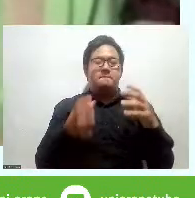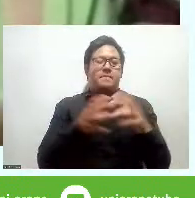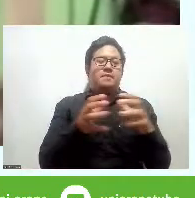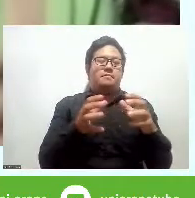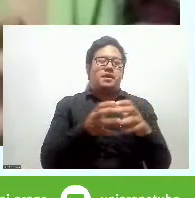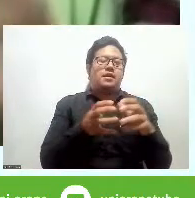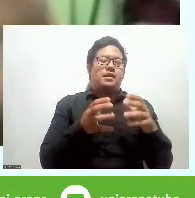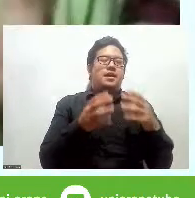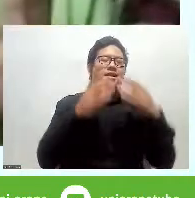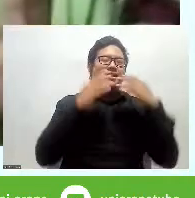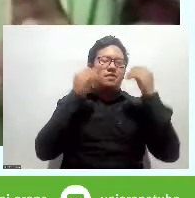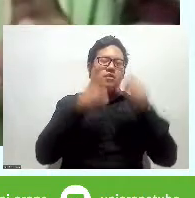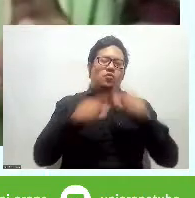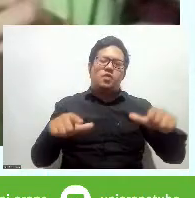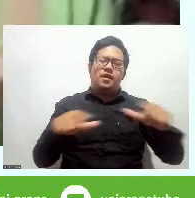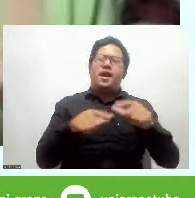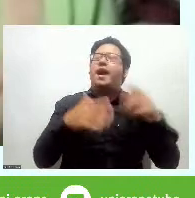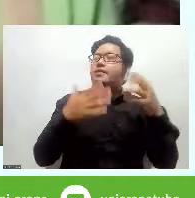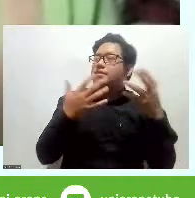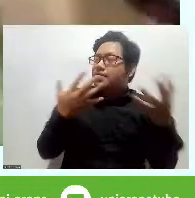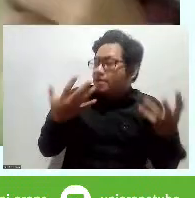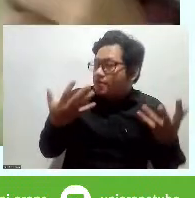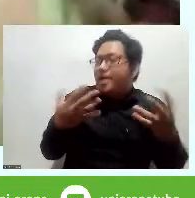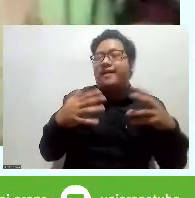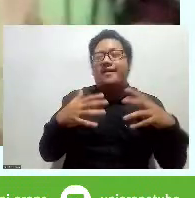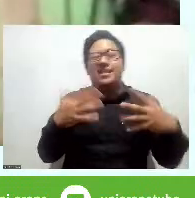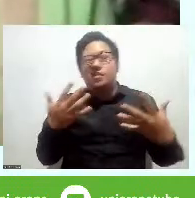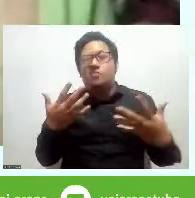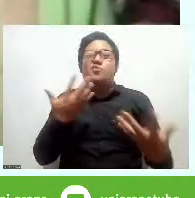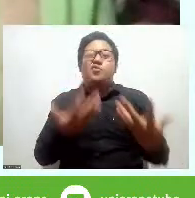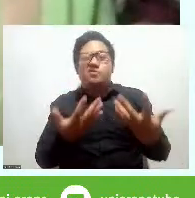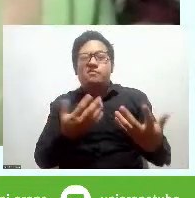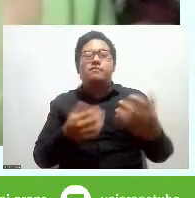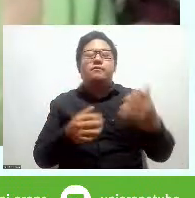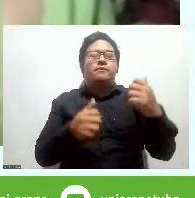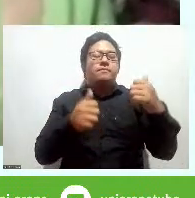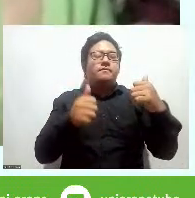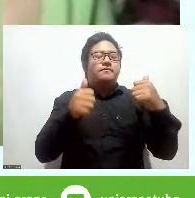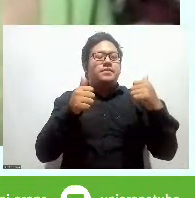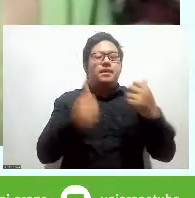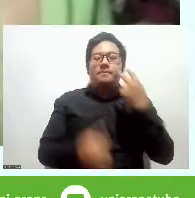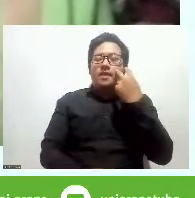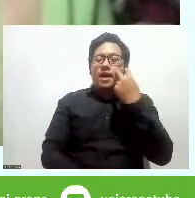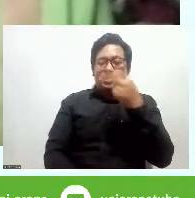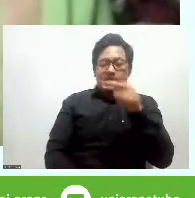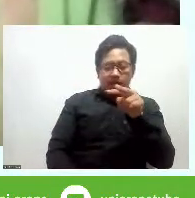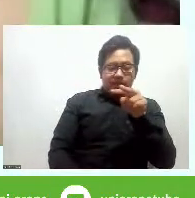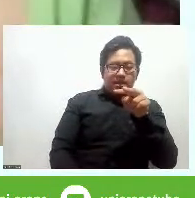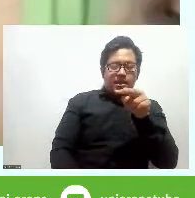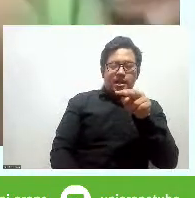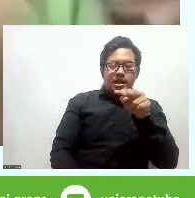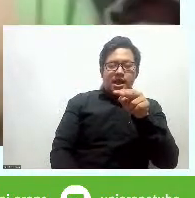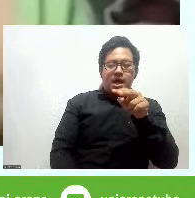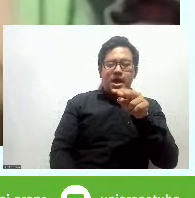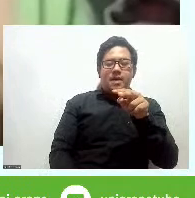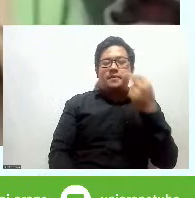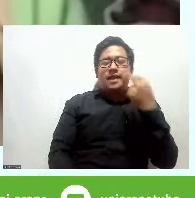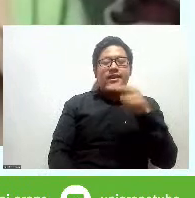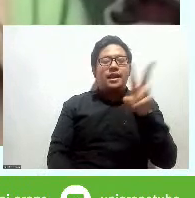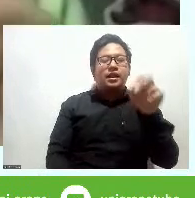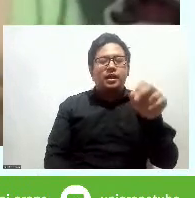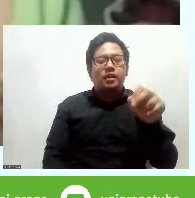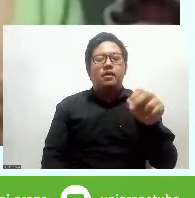atau ogah dan juga memperhatikan lagi eh apa namanya sisa-sisa